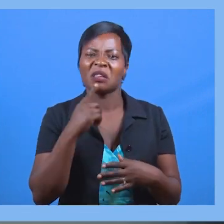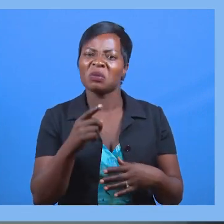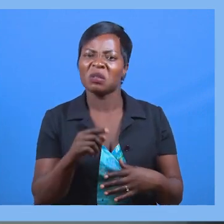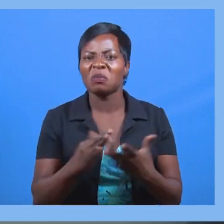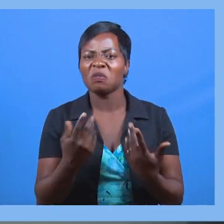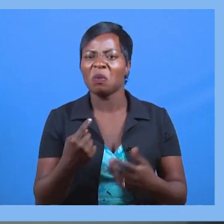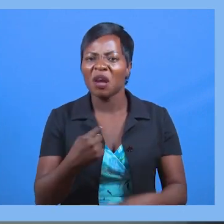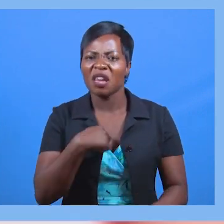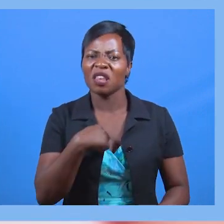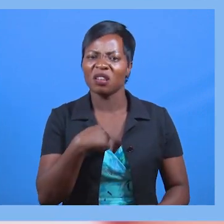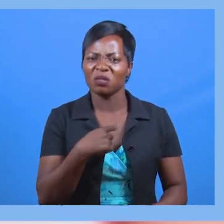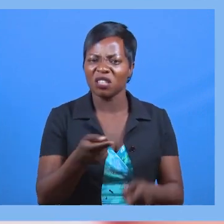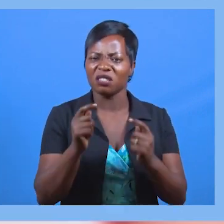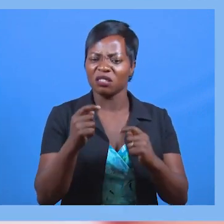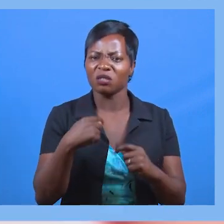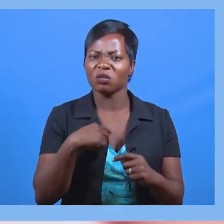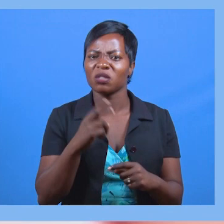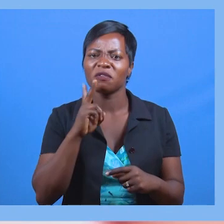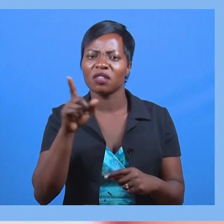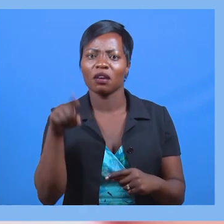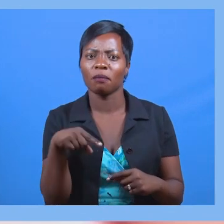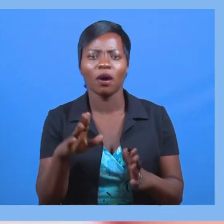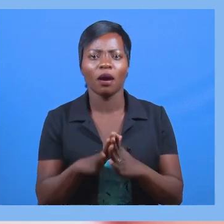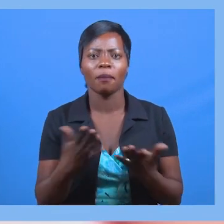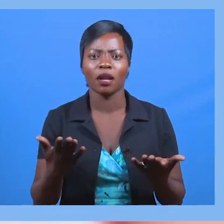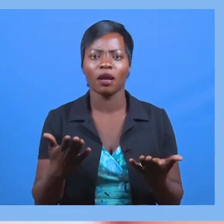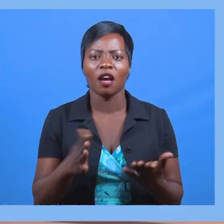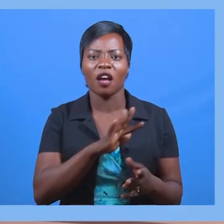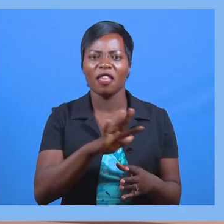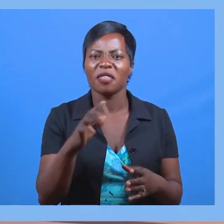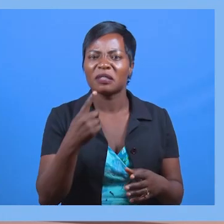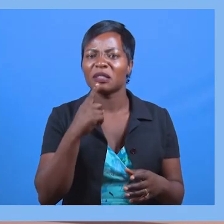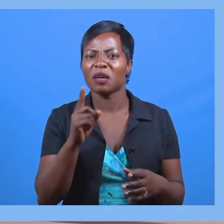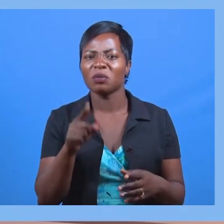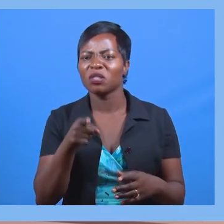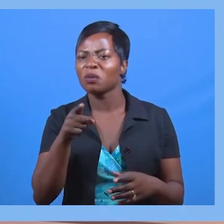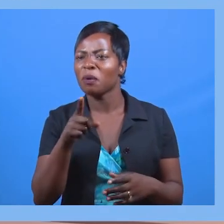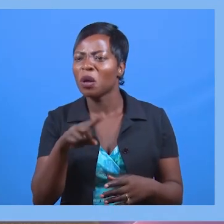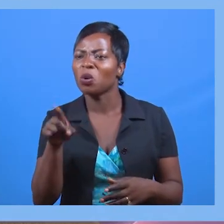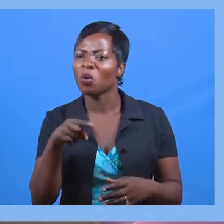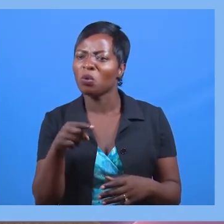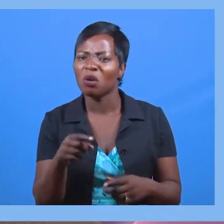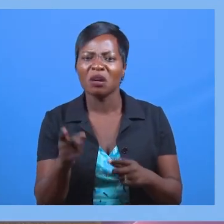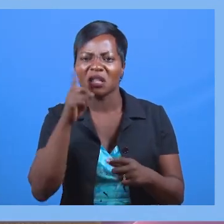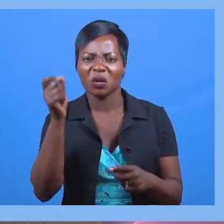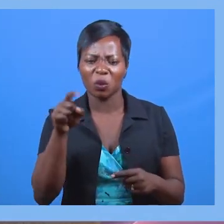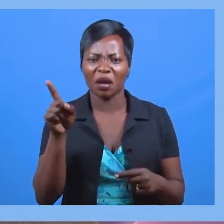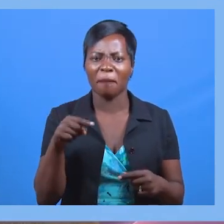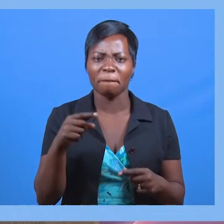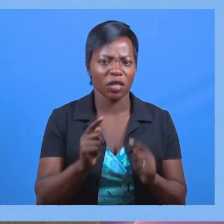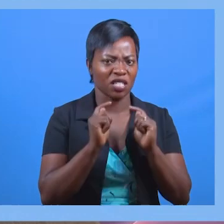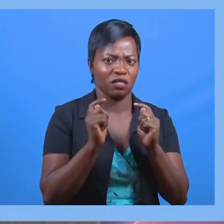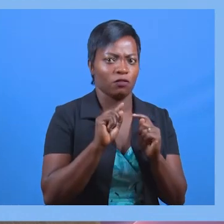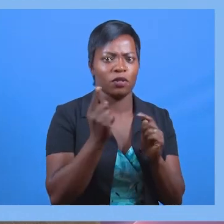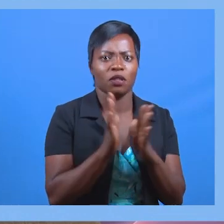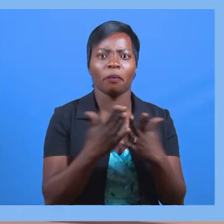kunditaurira kuti baba mudiki vari kuuya, ningi avawo vari kupunyaira kuti hamuna kunditaurira kuti sekuru vari kuuya. Kana vanhu